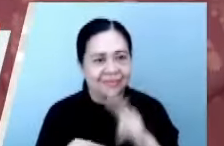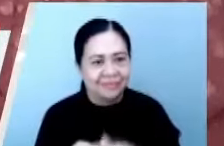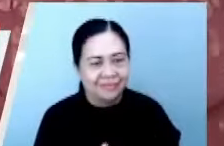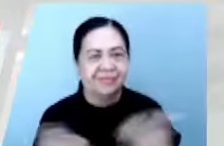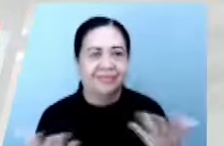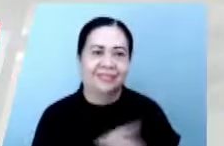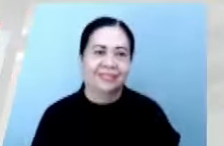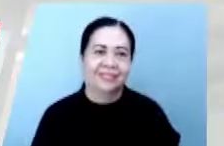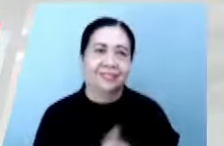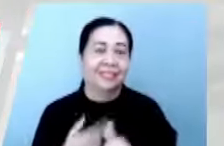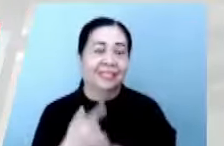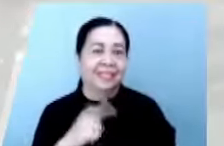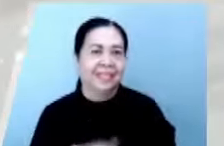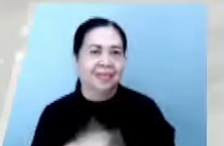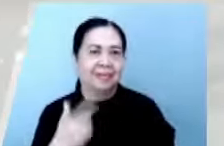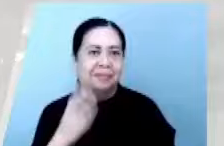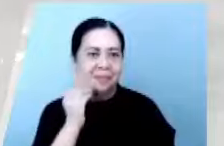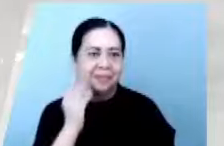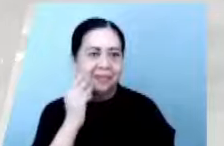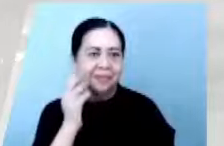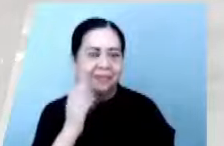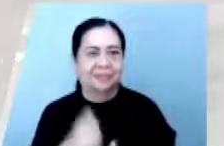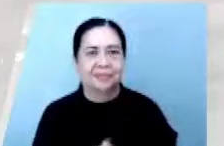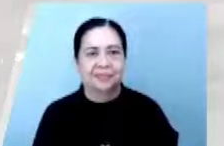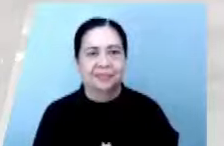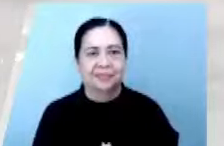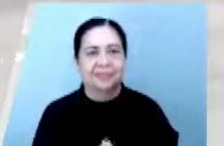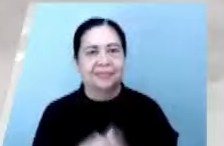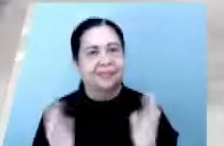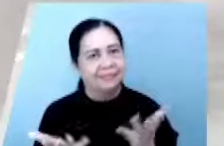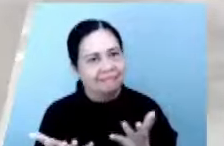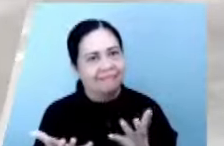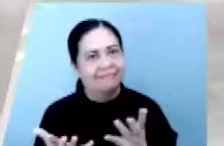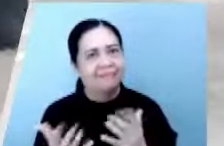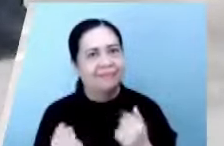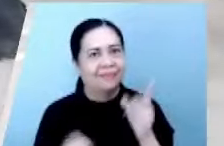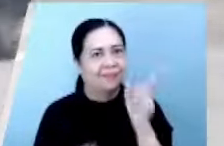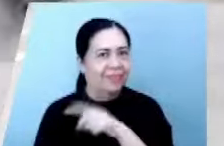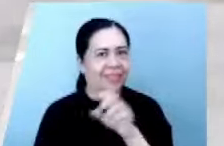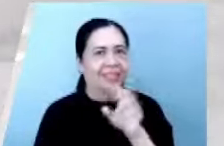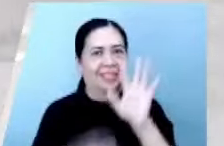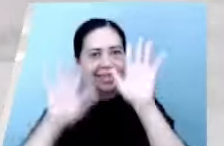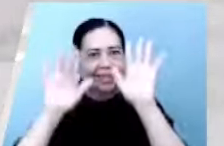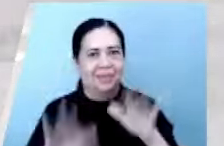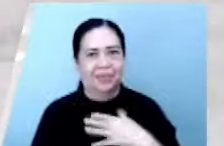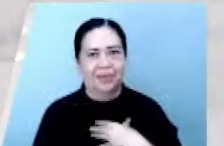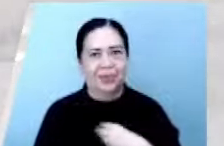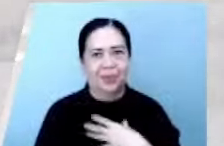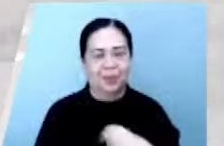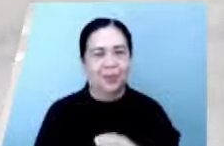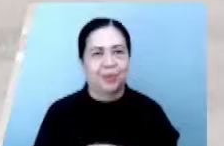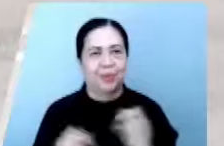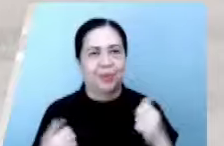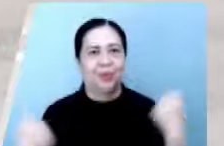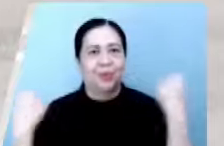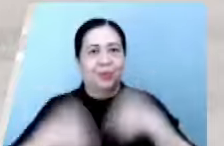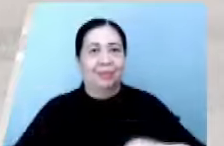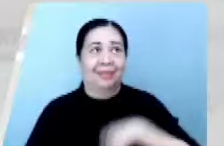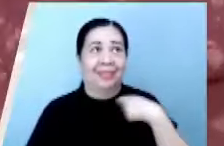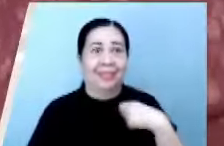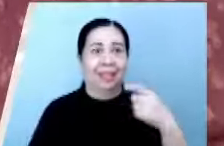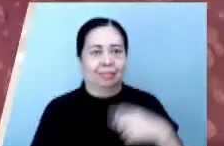nilang maka-experience kahit yung parang fake snow naman. So, kaya nga naka-jacket pa din sila. Pinaninindigan nila